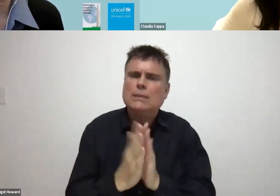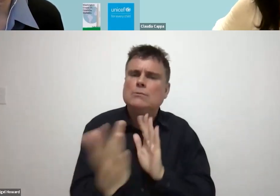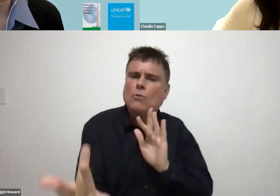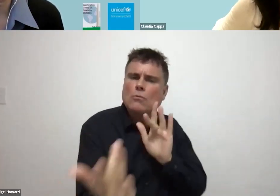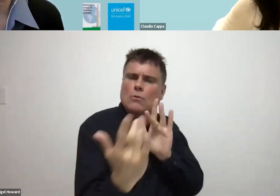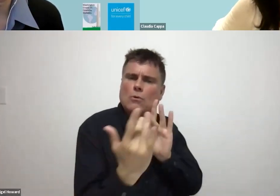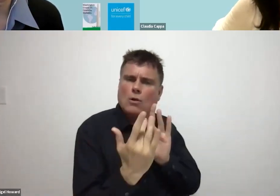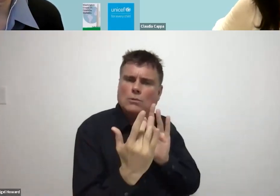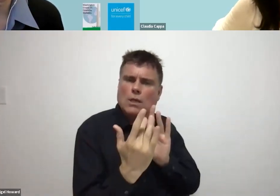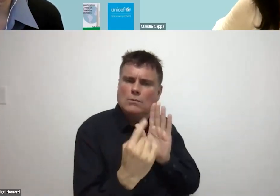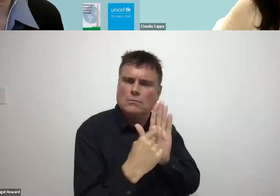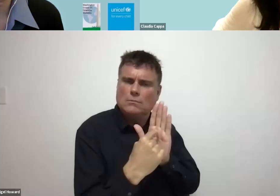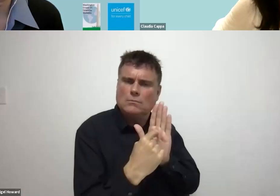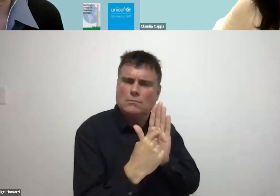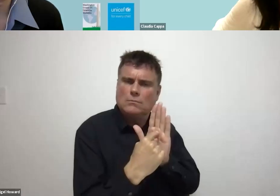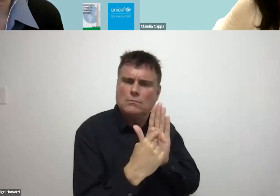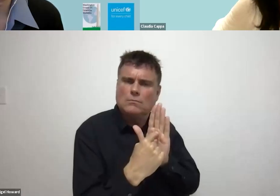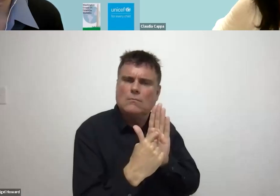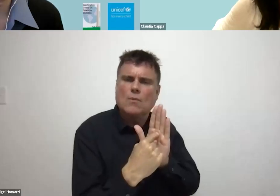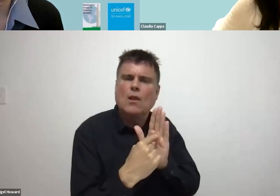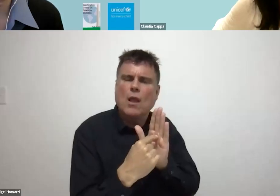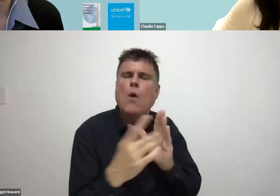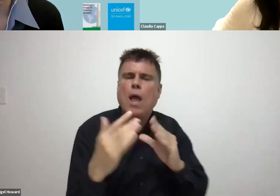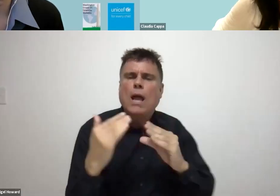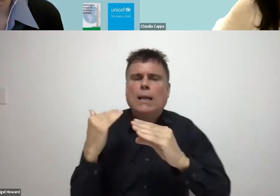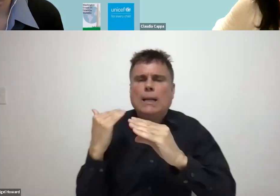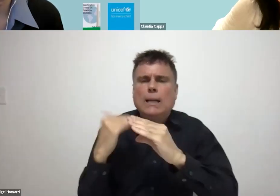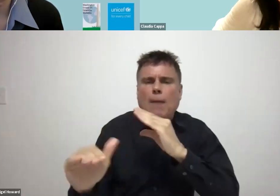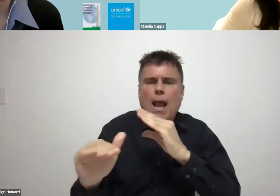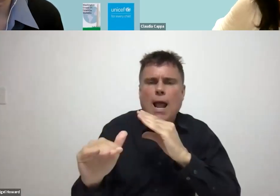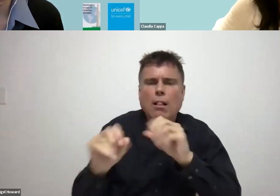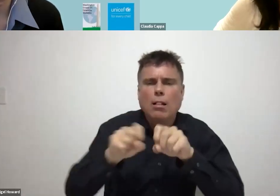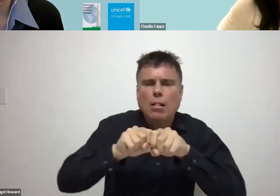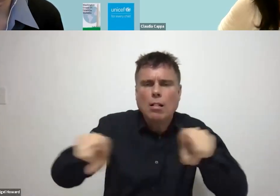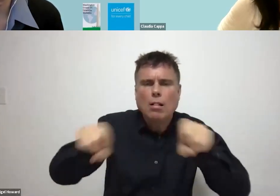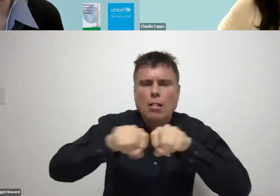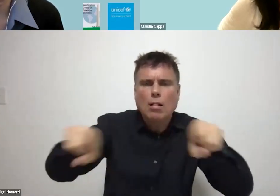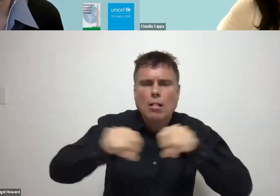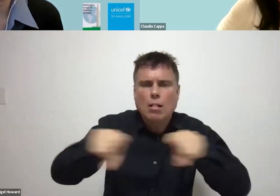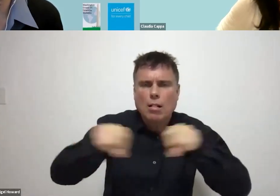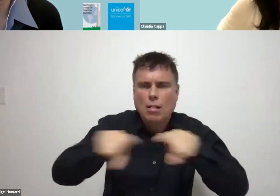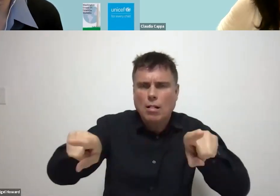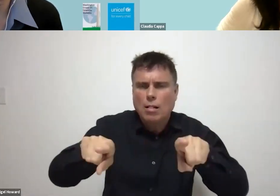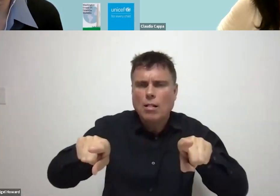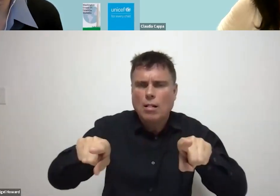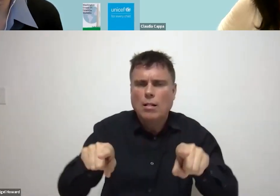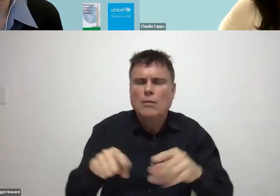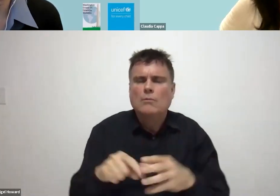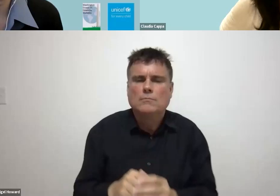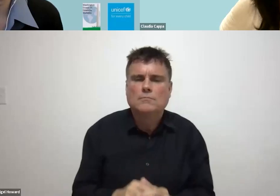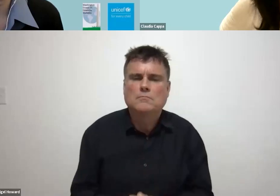améliorer la situation des enfants. Donc, vous pouvez aussi nous contacter à travers vos emails.